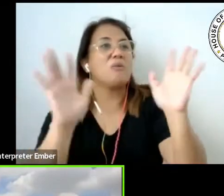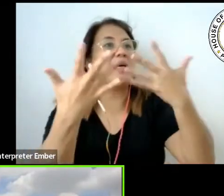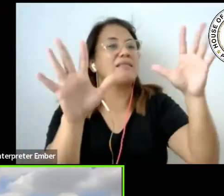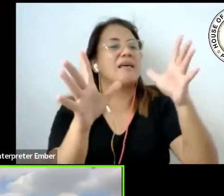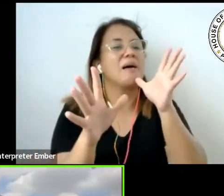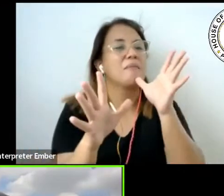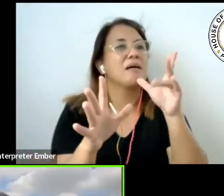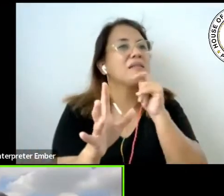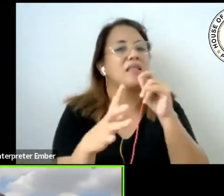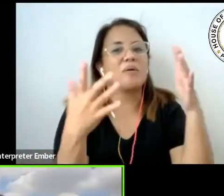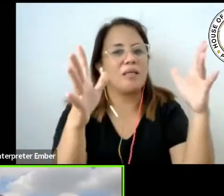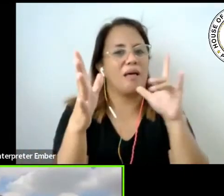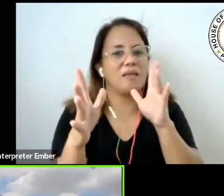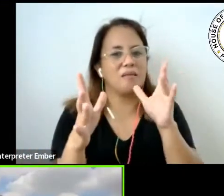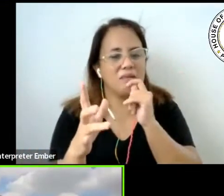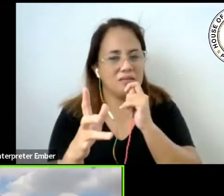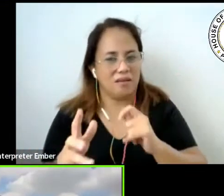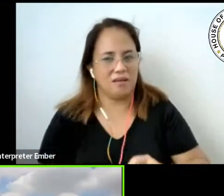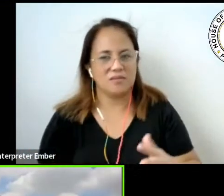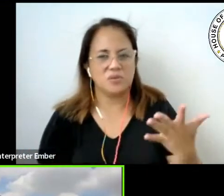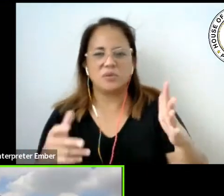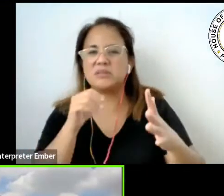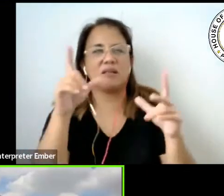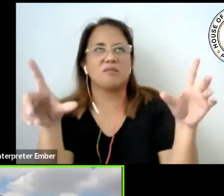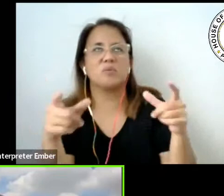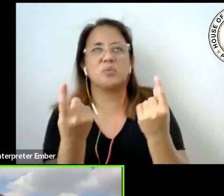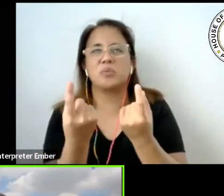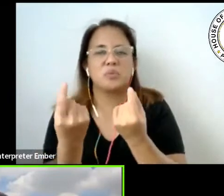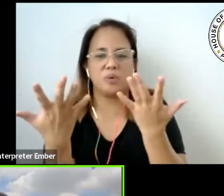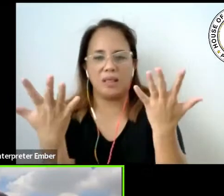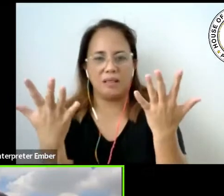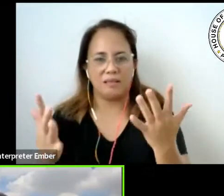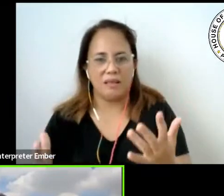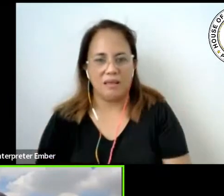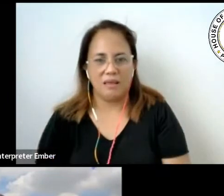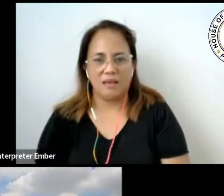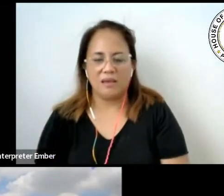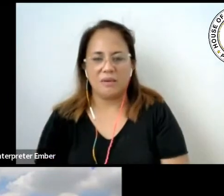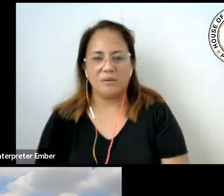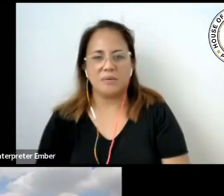tongue. So, hindi na kami magagawa. So, yun po yung nangyayari.